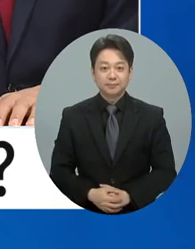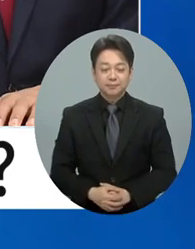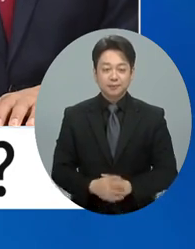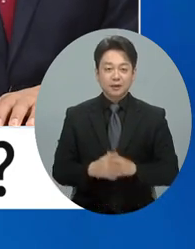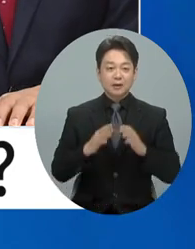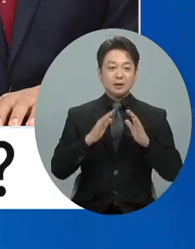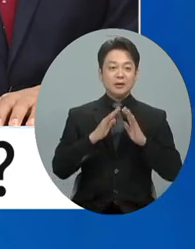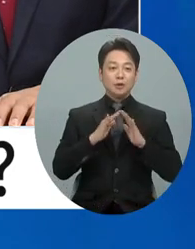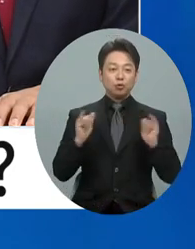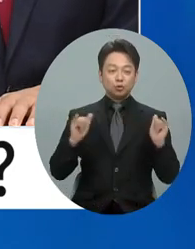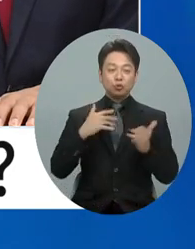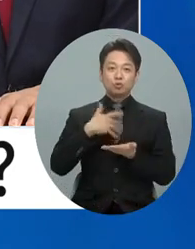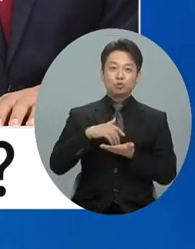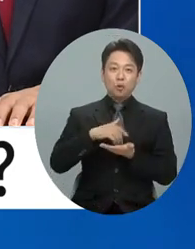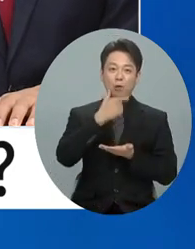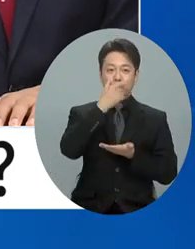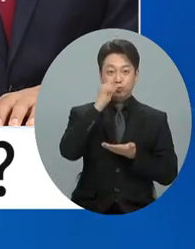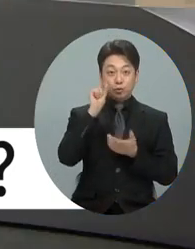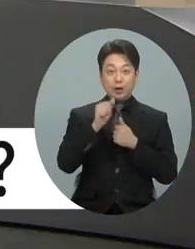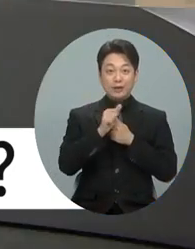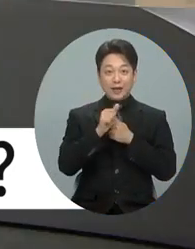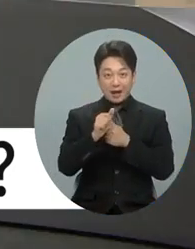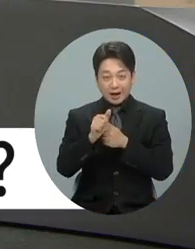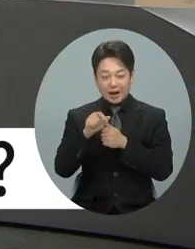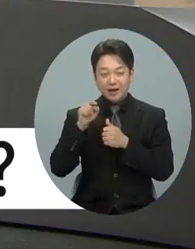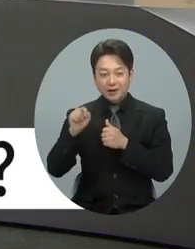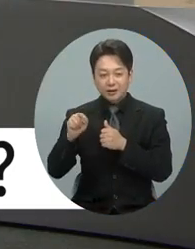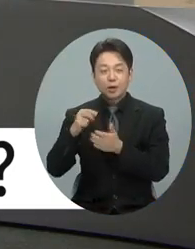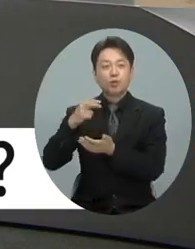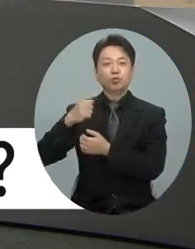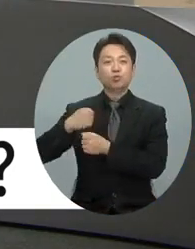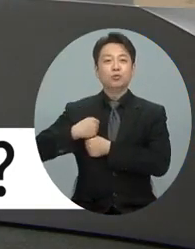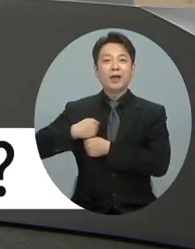과학화 쪽으로 급격하게 이렇게 많이 준비를 하고 있다는 말씀드립니다.